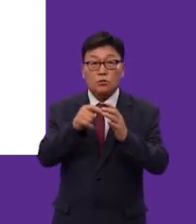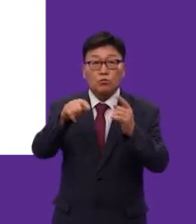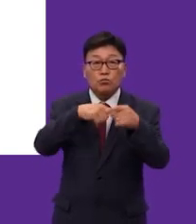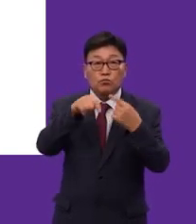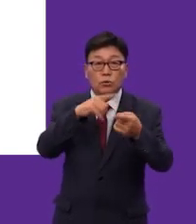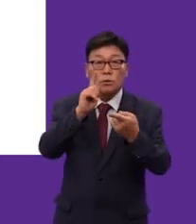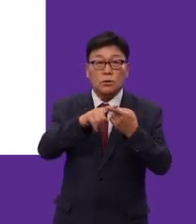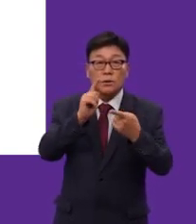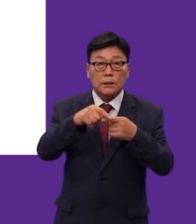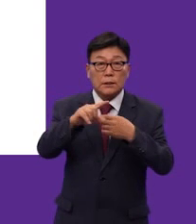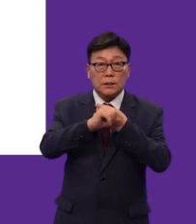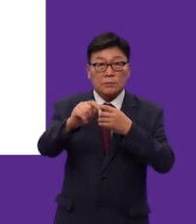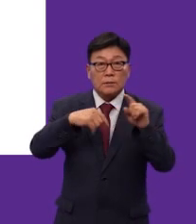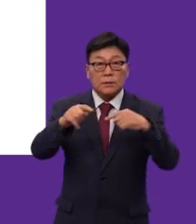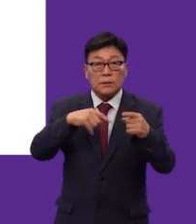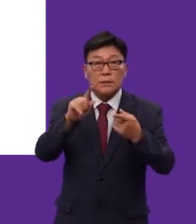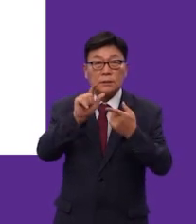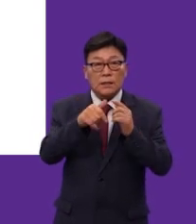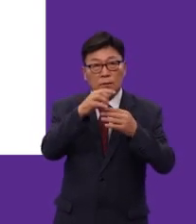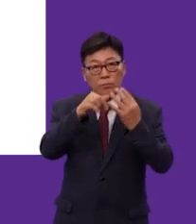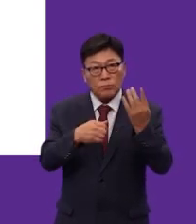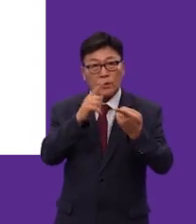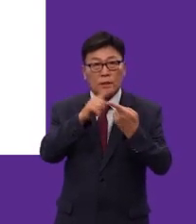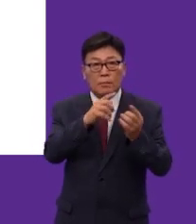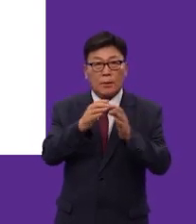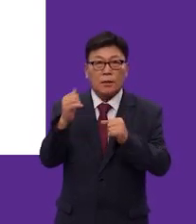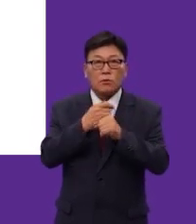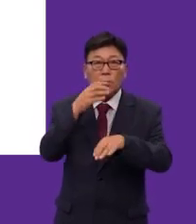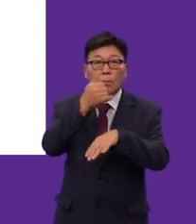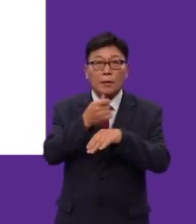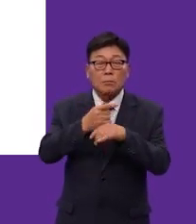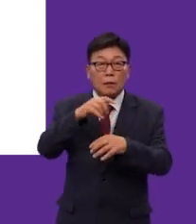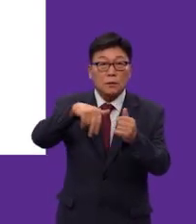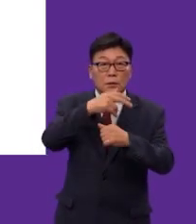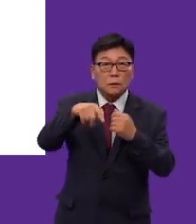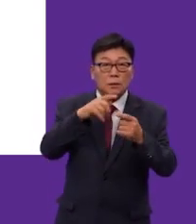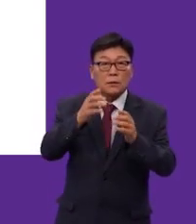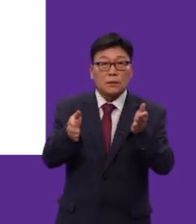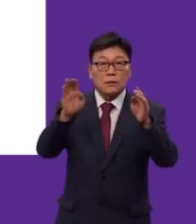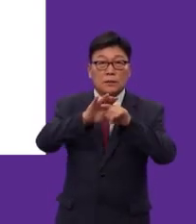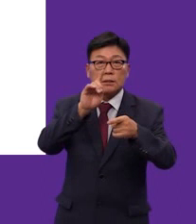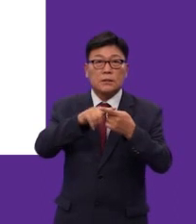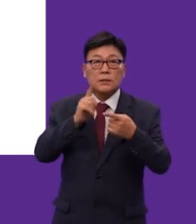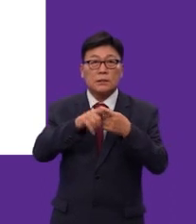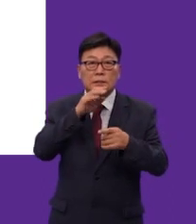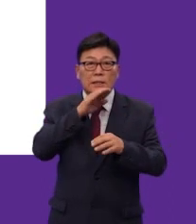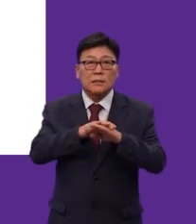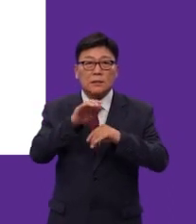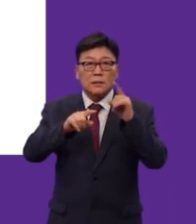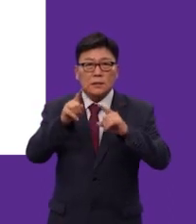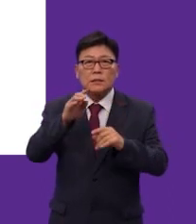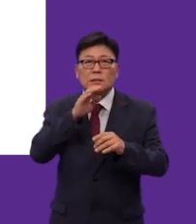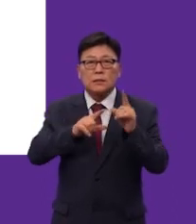위한 지자체 관리 지침 및 매뉴얼의 마련. 마지막으로 거점 시설에 대한 시설 전담 인원 등 조금 더